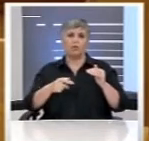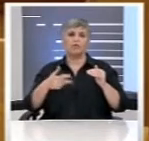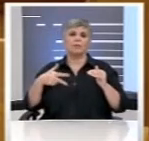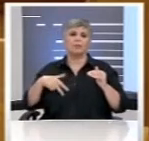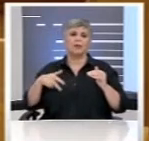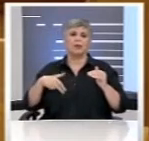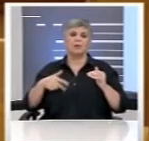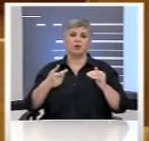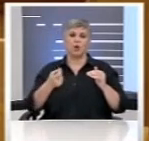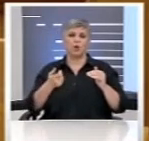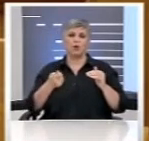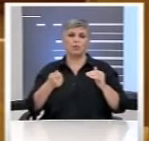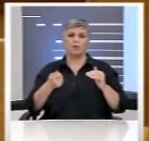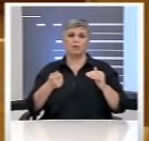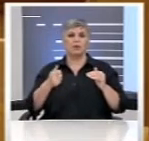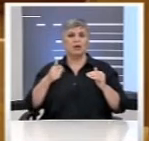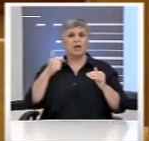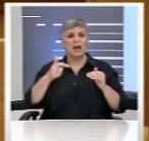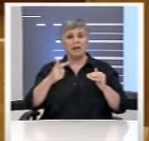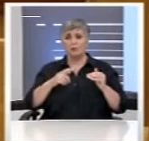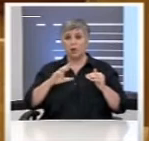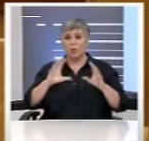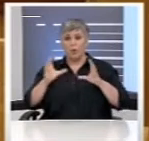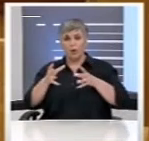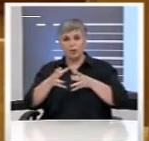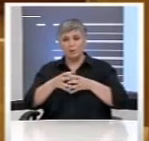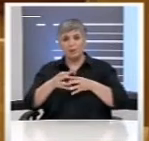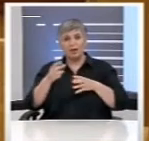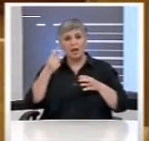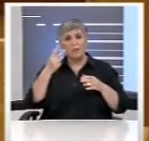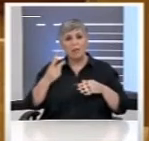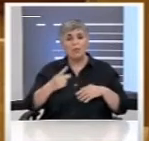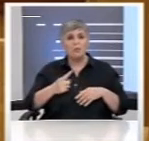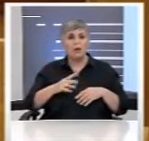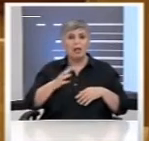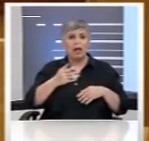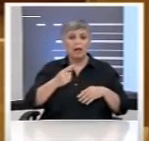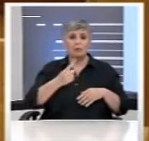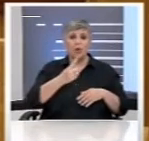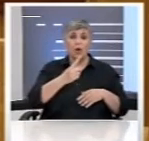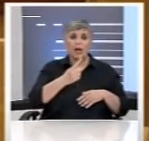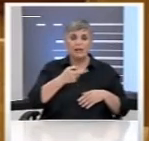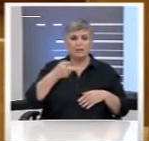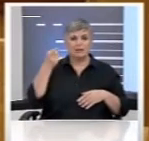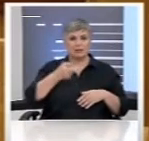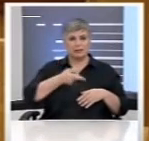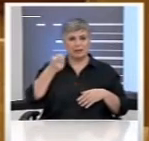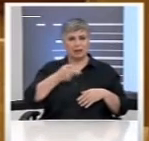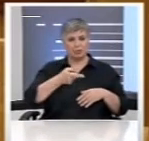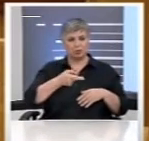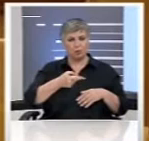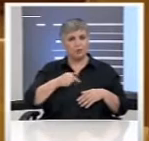Οικονομικών, η ελληνική κυβέρνηση, ο ESM και η Ευρωπαϊκή Επιτροπή, αν πάει προς το 1%, το μέγεθος